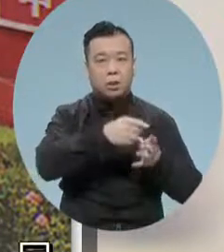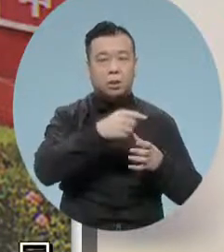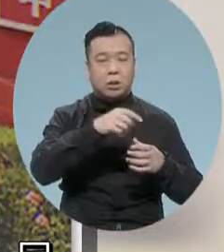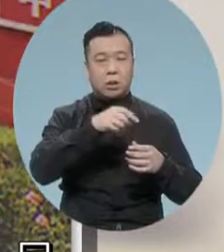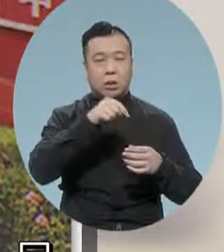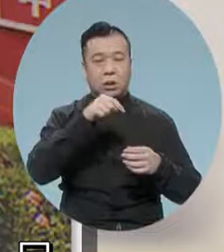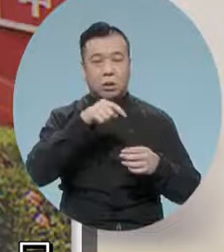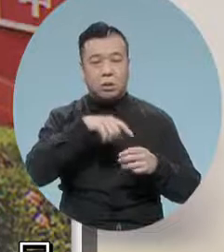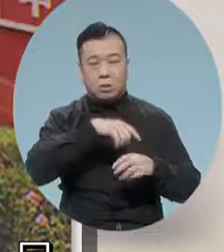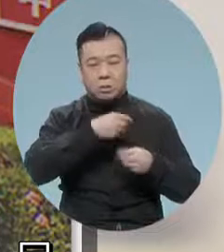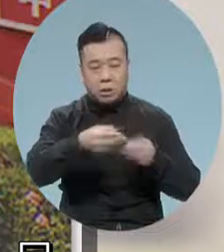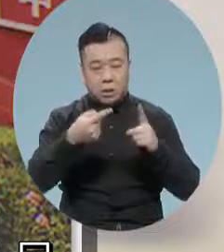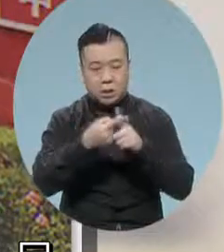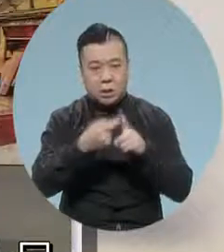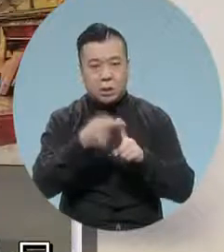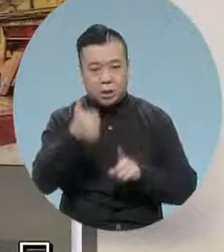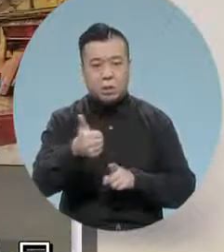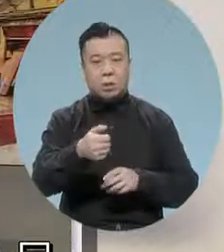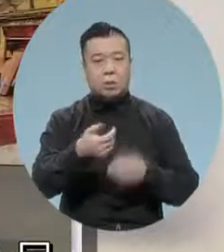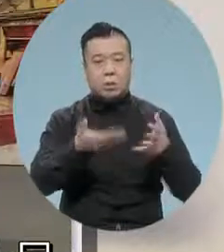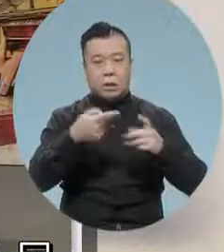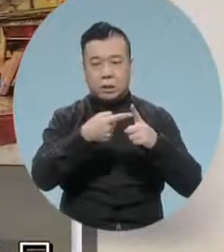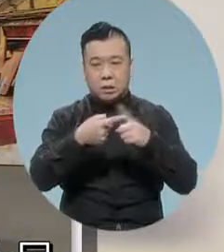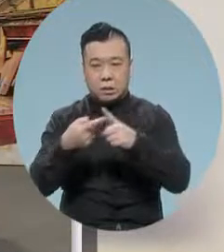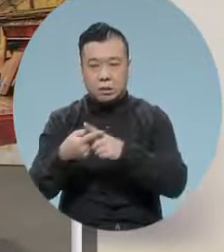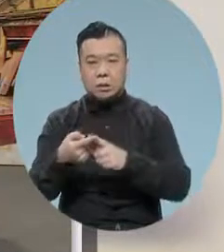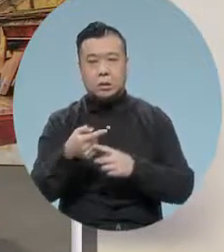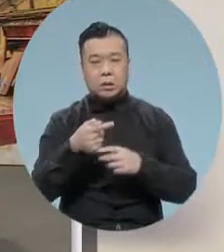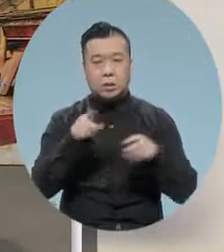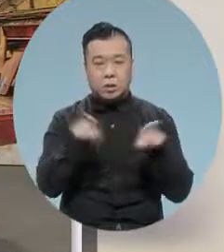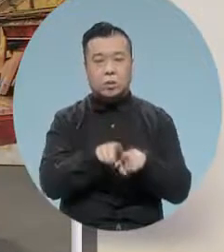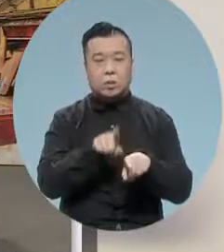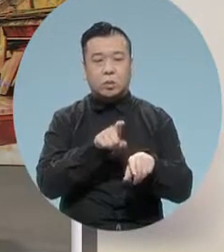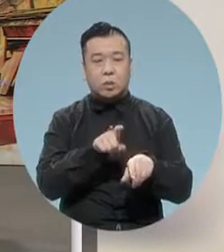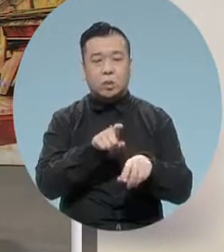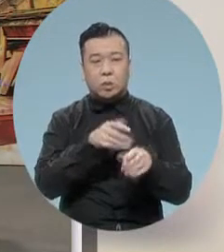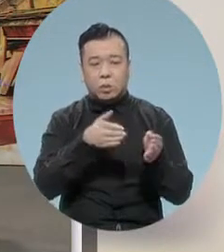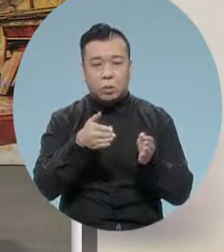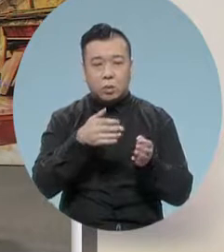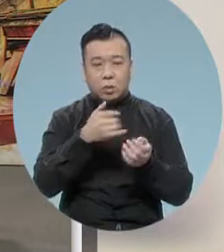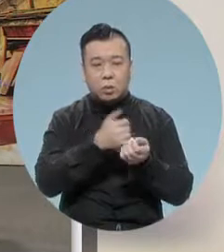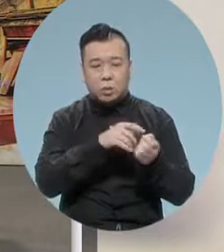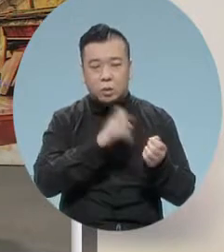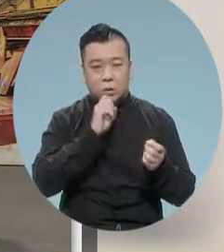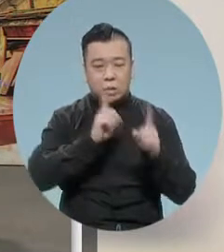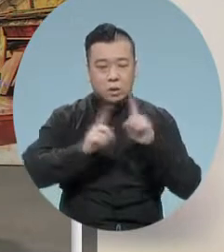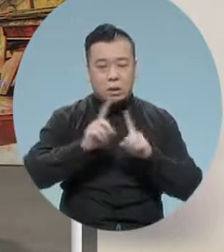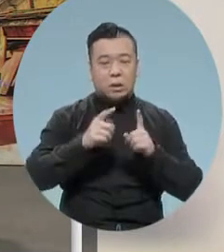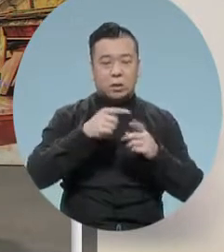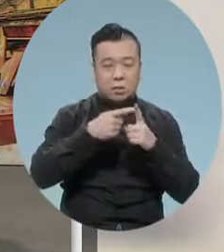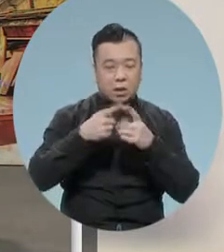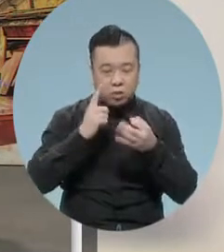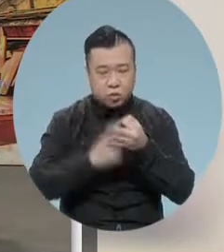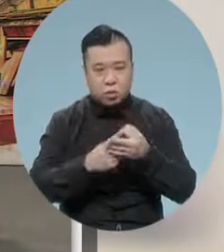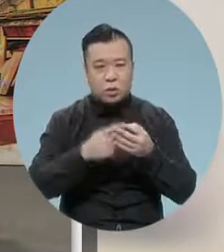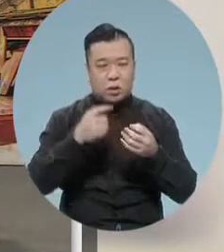到每一個國民甚至乎他們周邊的人民都同樣過上自由民主、君父、有尊嚴的